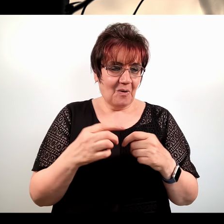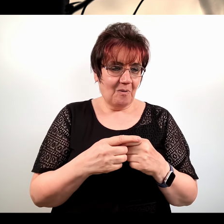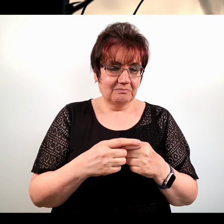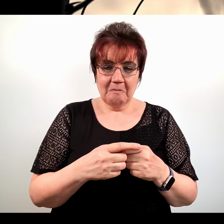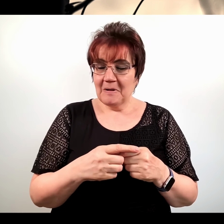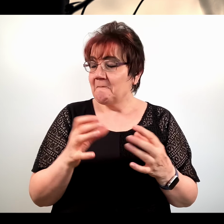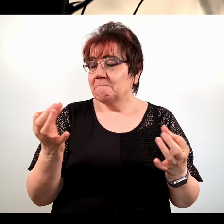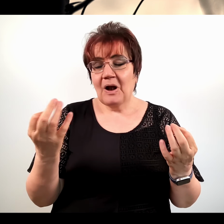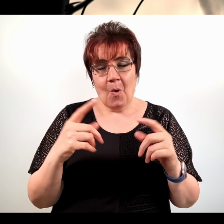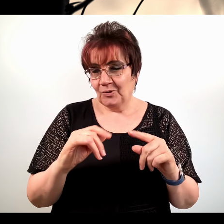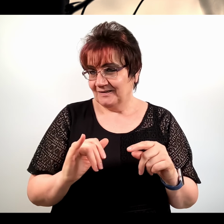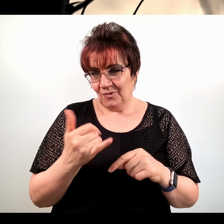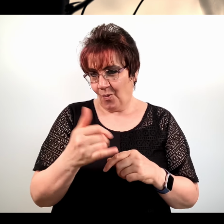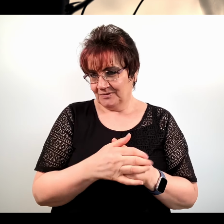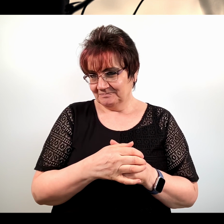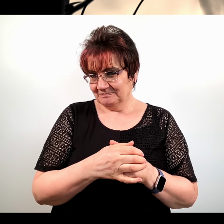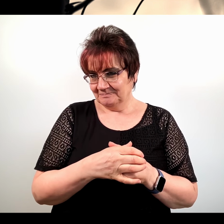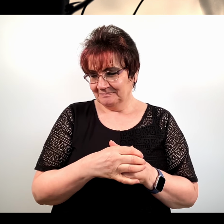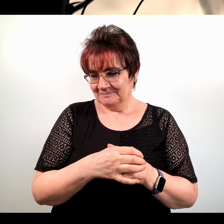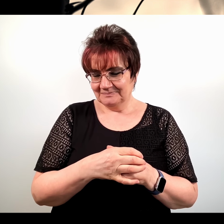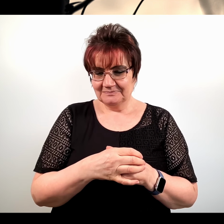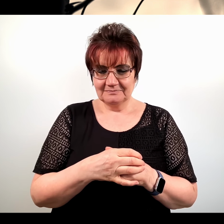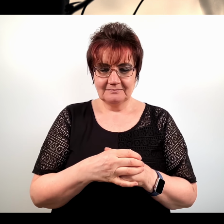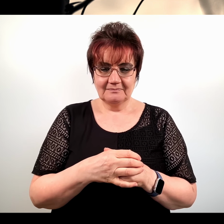der seinen Keller voll Gold hat.